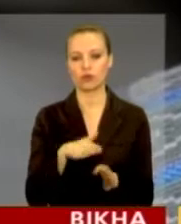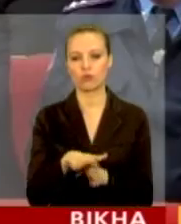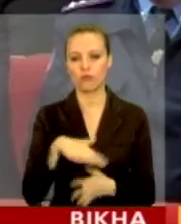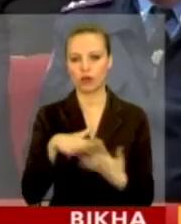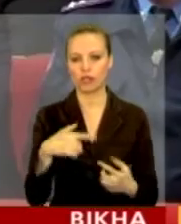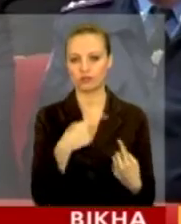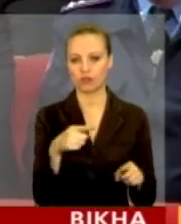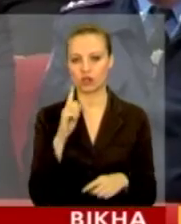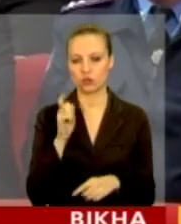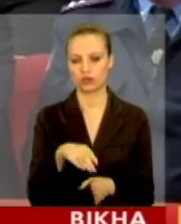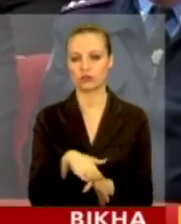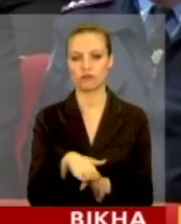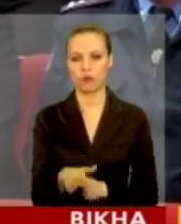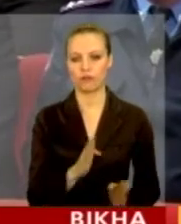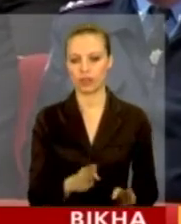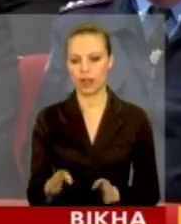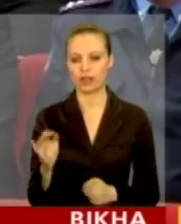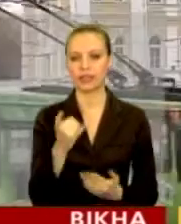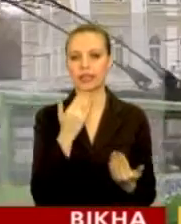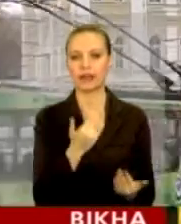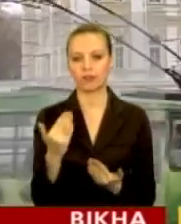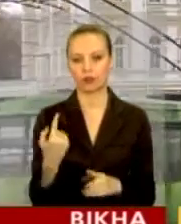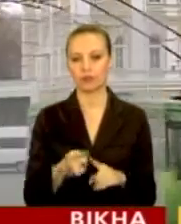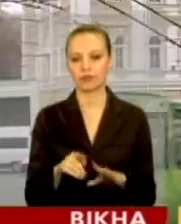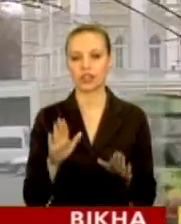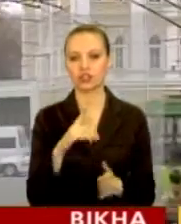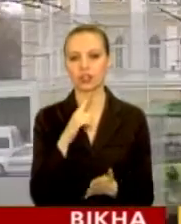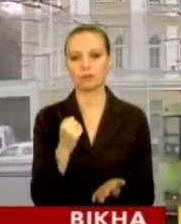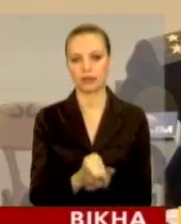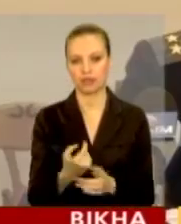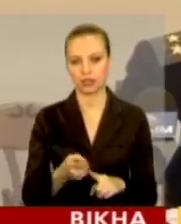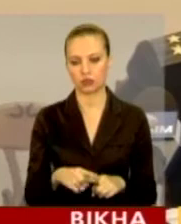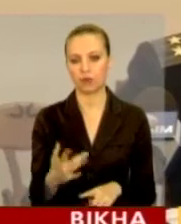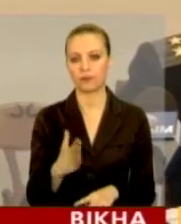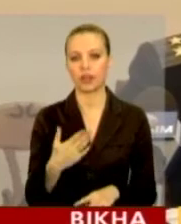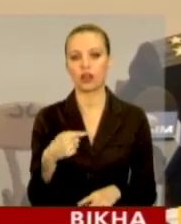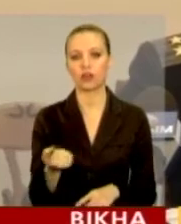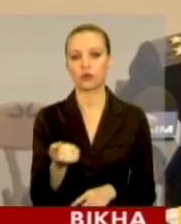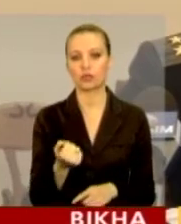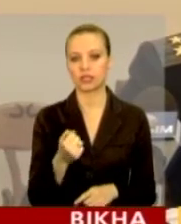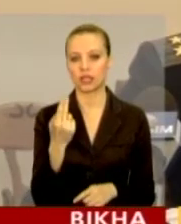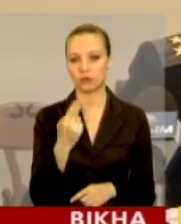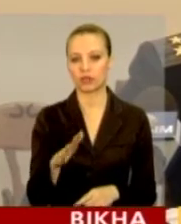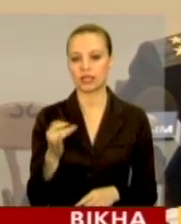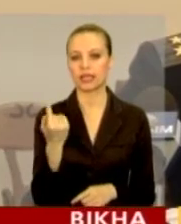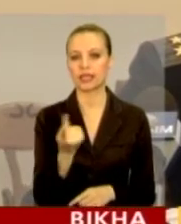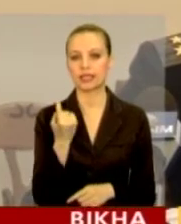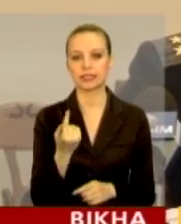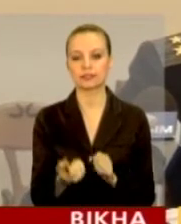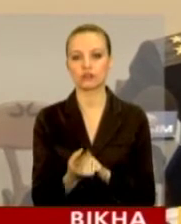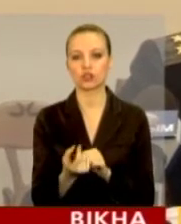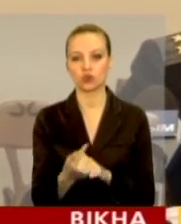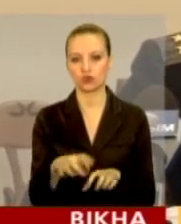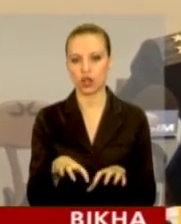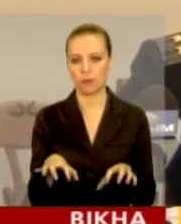в решті України повний лад. І референдум – це лише підтвердження того. Носителем суверенітету і єдиним